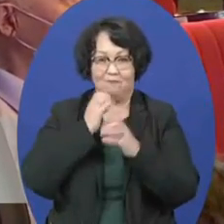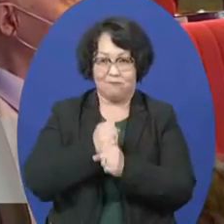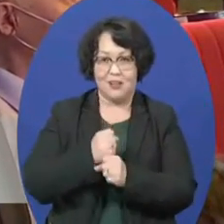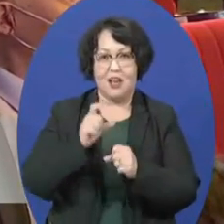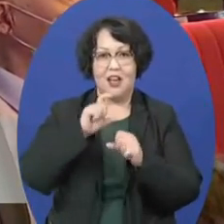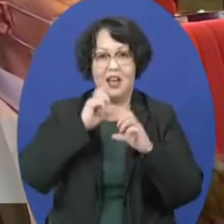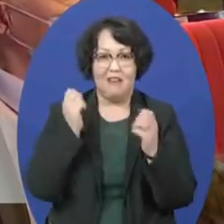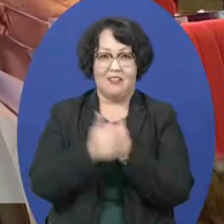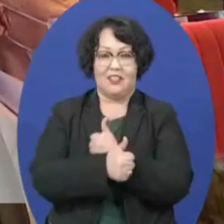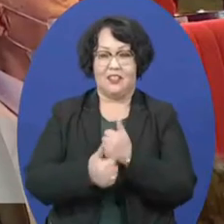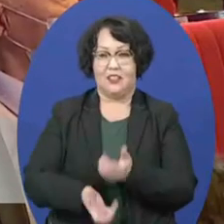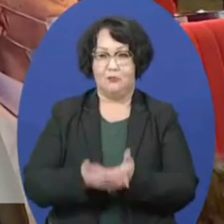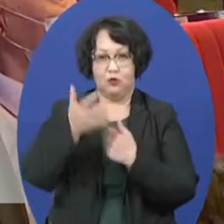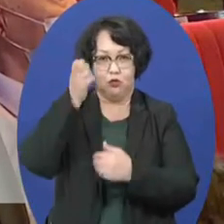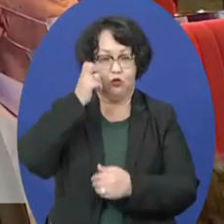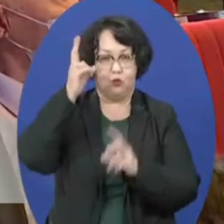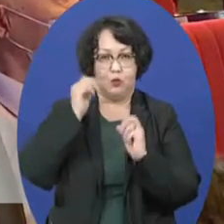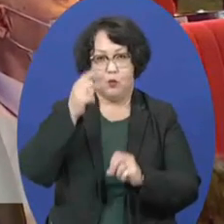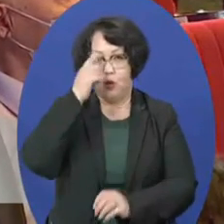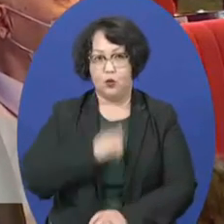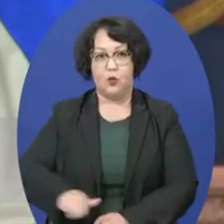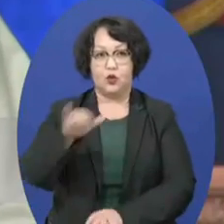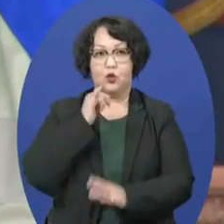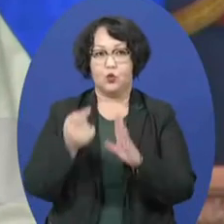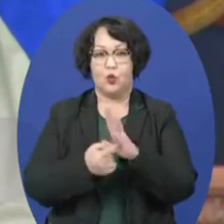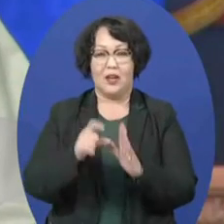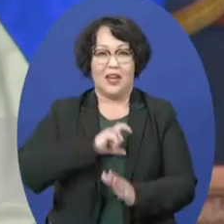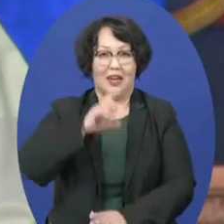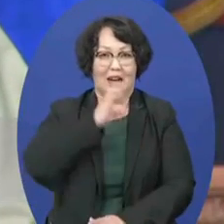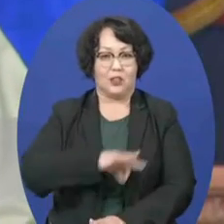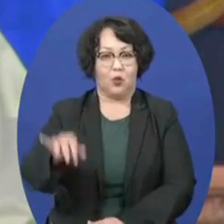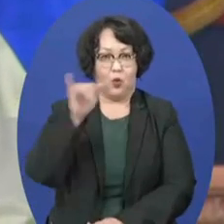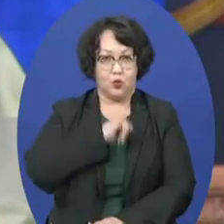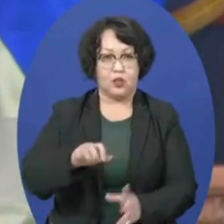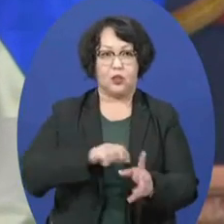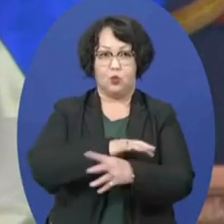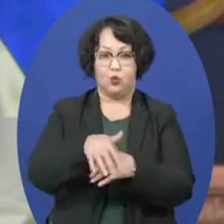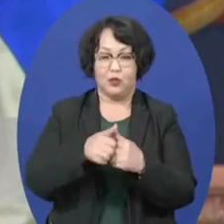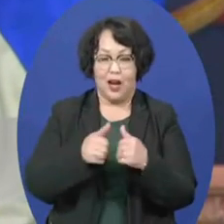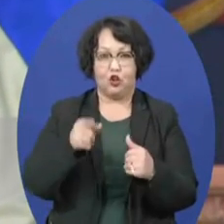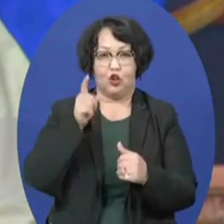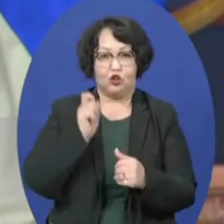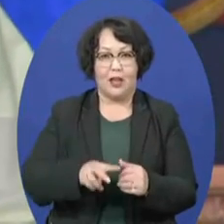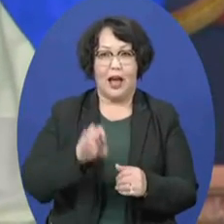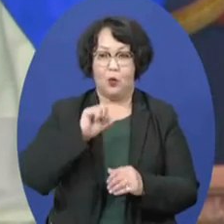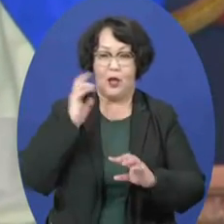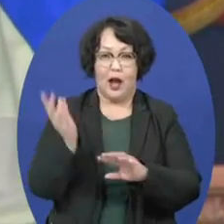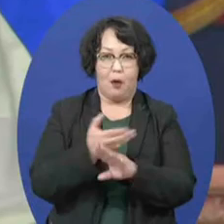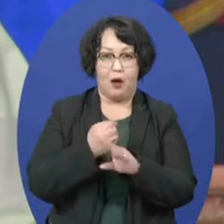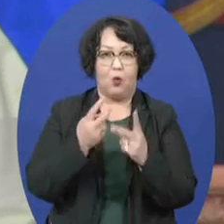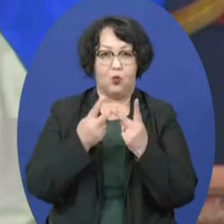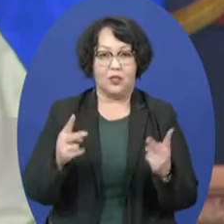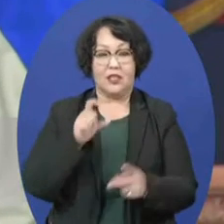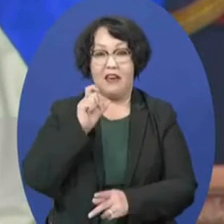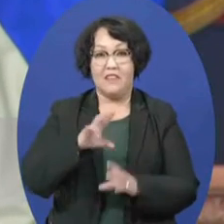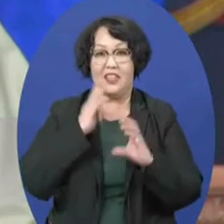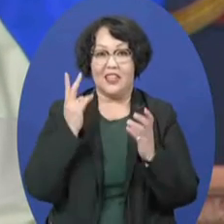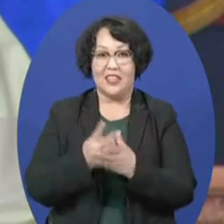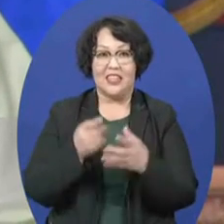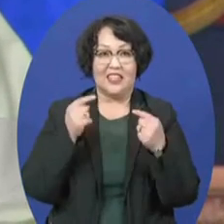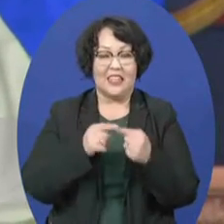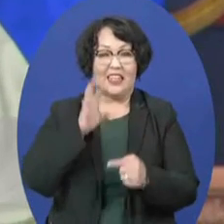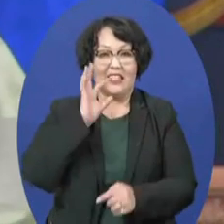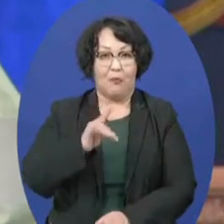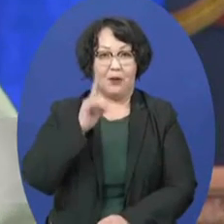төрийн тэргүүн байх болно. Монголын ард түмний язгуур эрх ашиг, улс орны тусгаар тогтнол аюулгүй байдал, үндэсний эв нэгдлийн